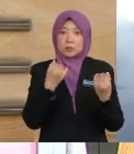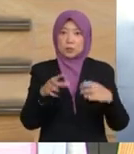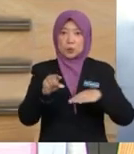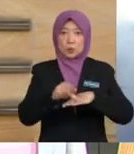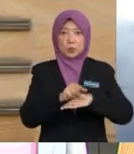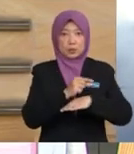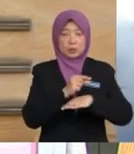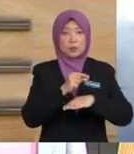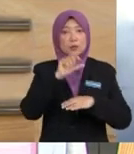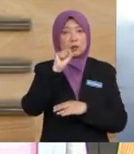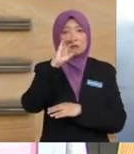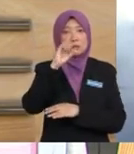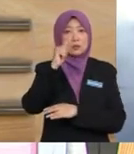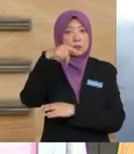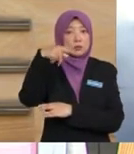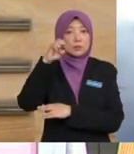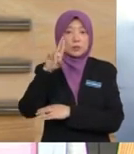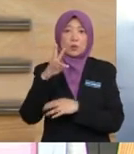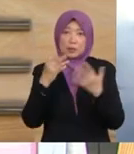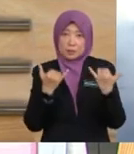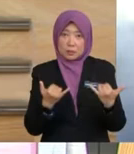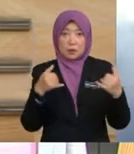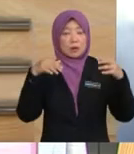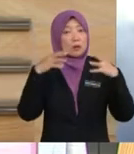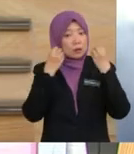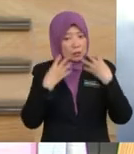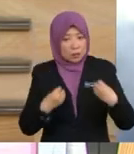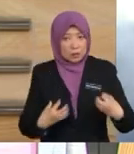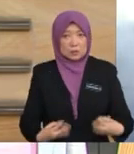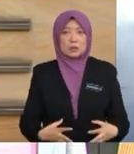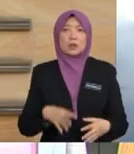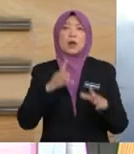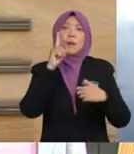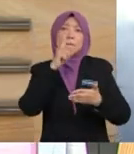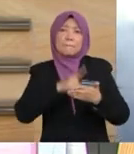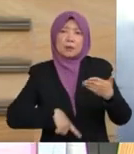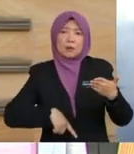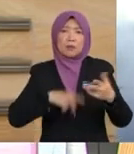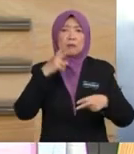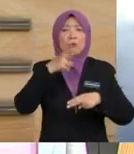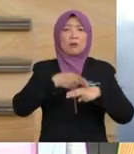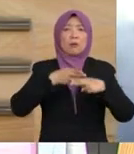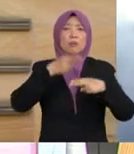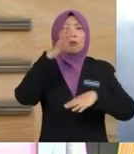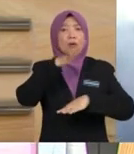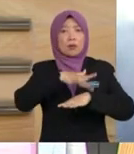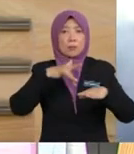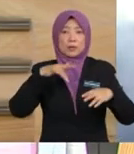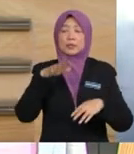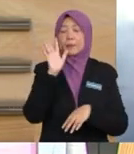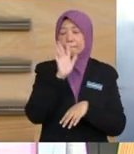ini apa pula namanya? Menggunakan apa cikgu? Kek yang bunga-bunga ni. Betul cikgu. Ini kita menggunakan